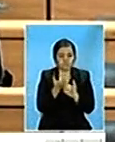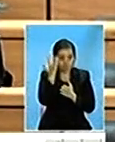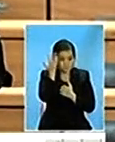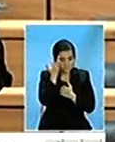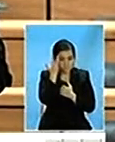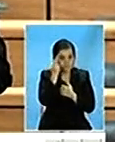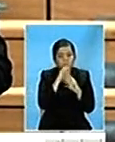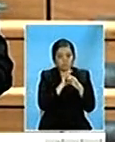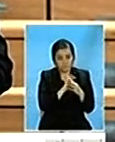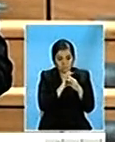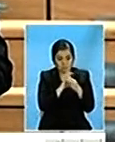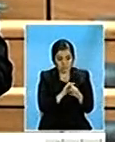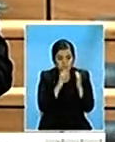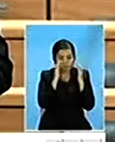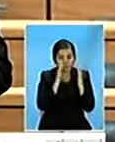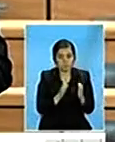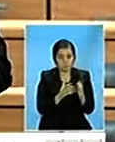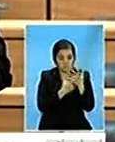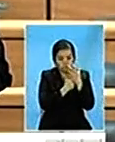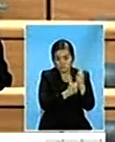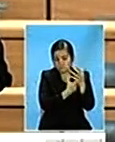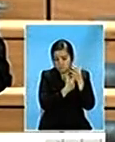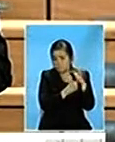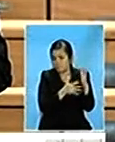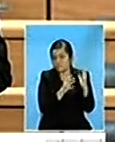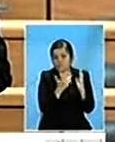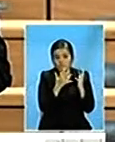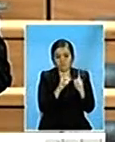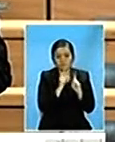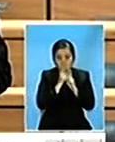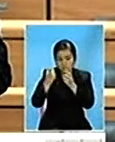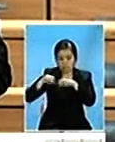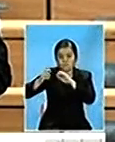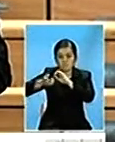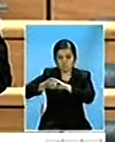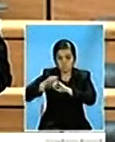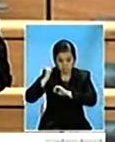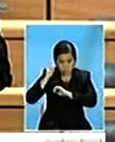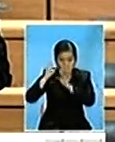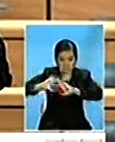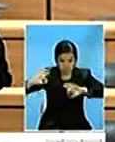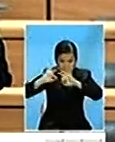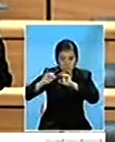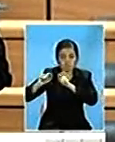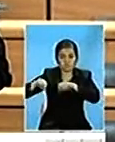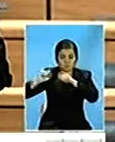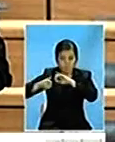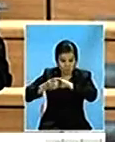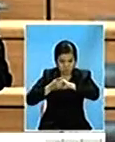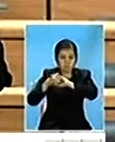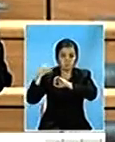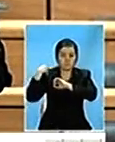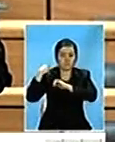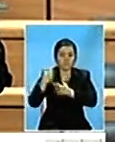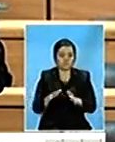ที่ทำให้คนไม่ให้ความสำคัญกับอนุสัญญานี้ทั้งที่มีความสำคัญและคนจะ